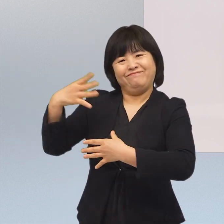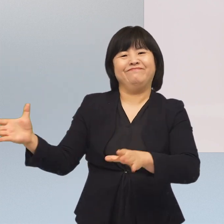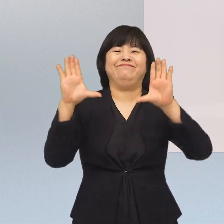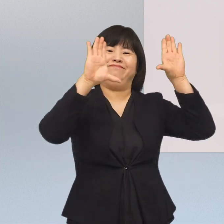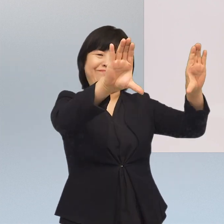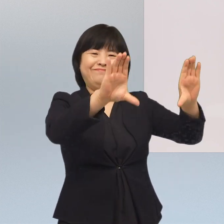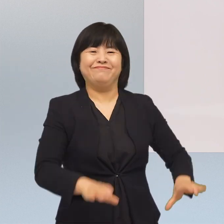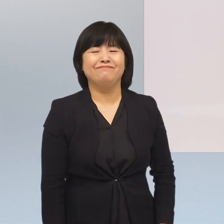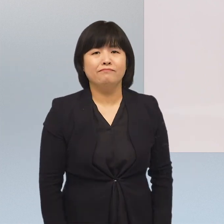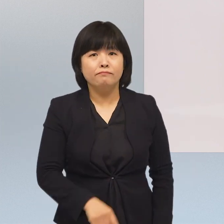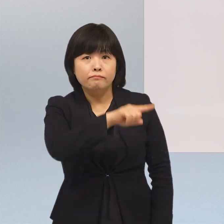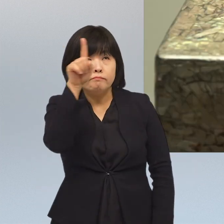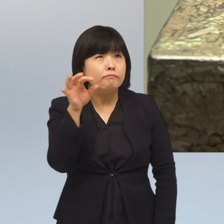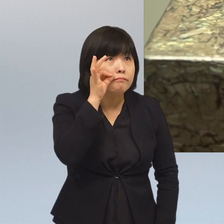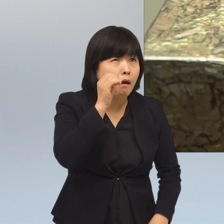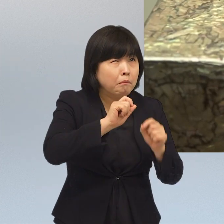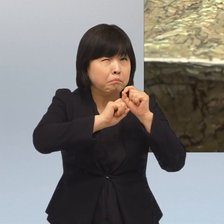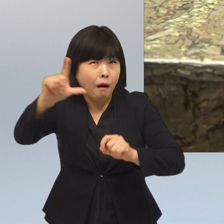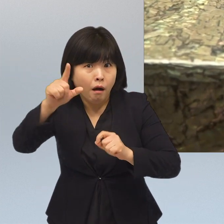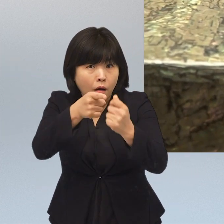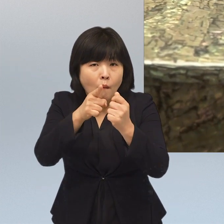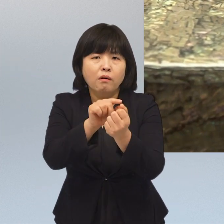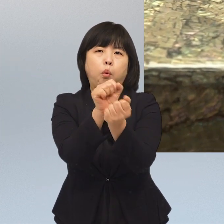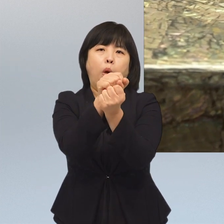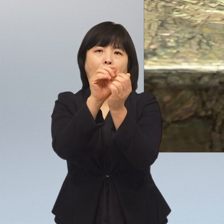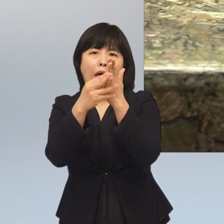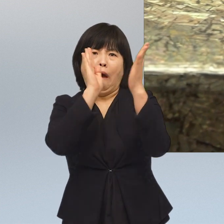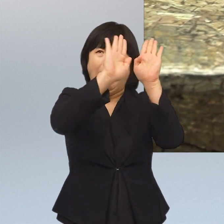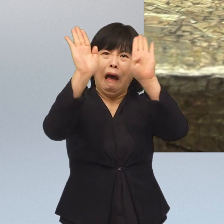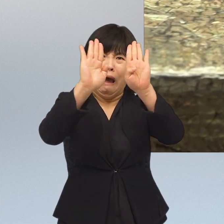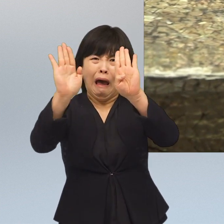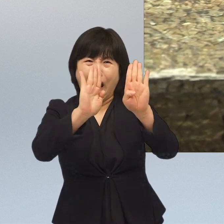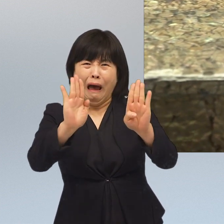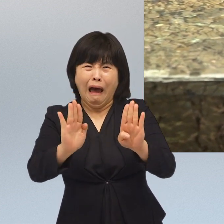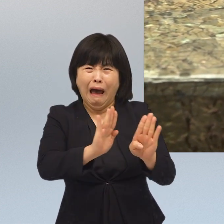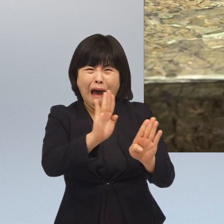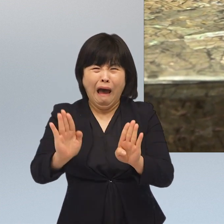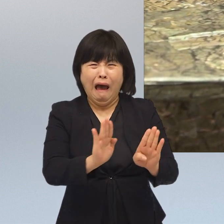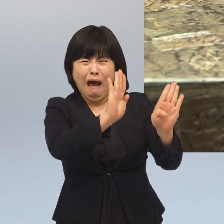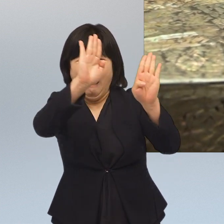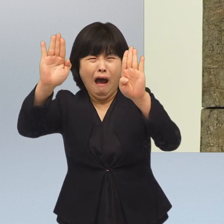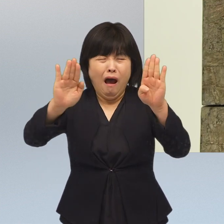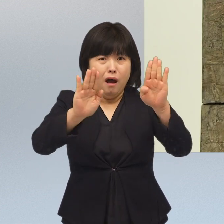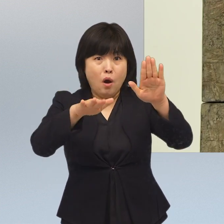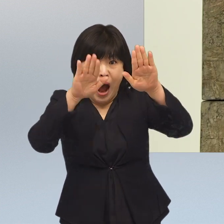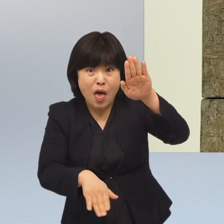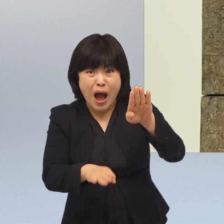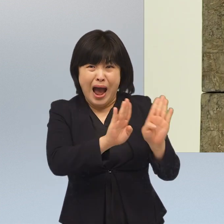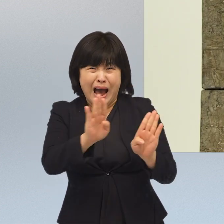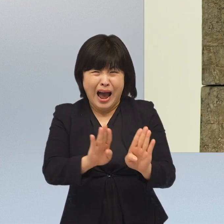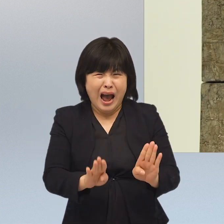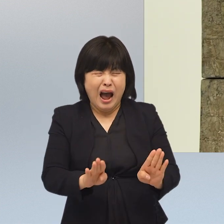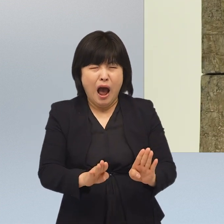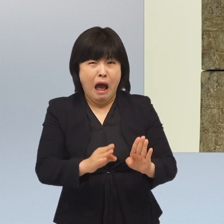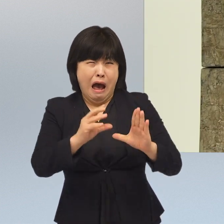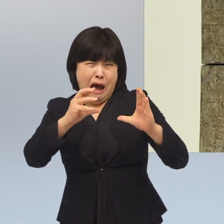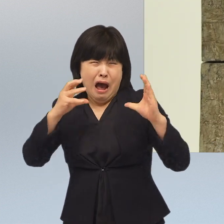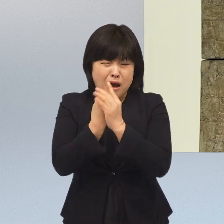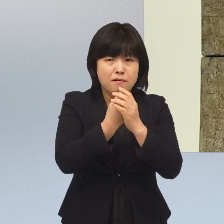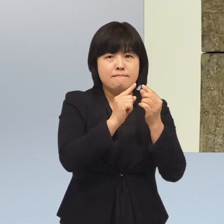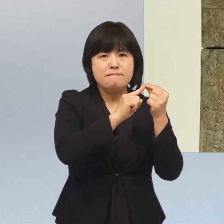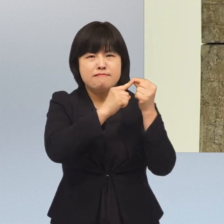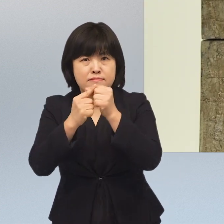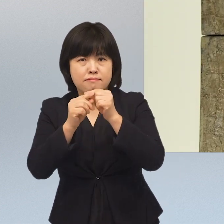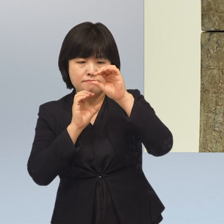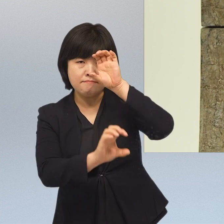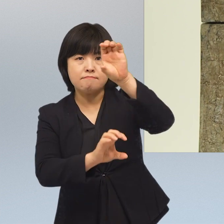저희에게 기증이 되었습니다. 가구 전체를 나전으로 덮어 장식하고 전면 위층에는 효제 충신,